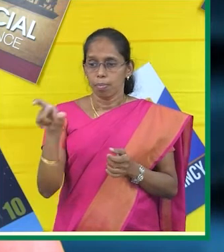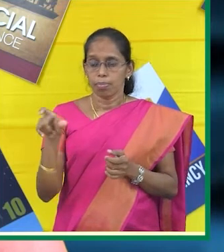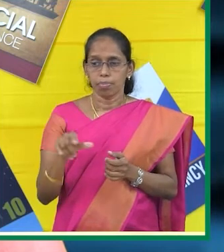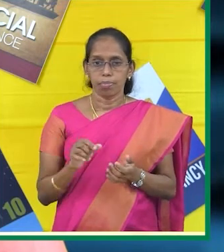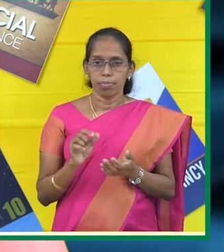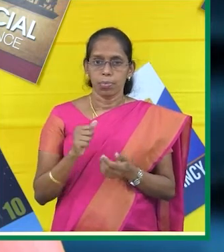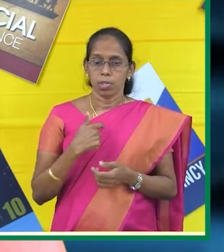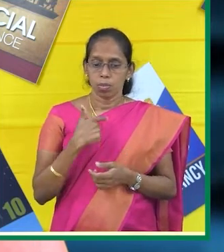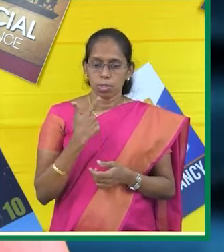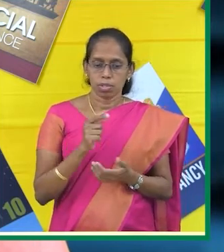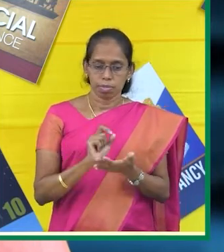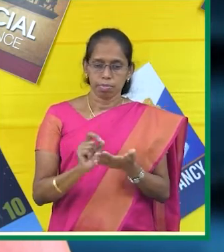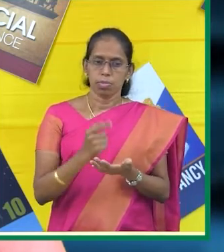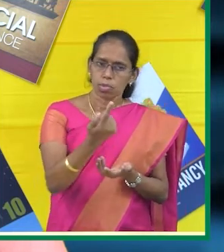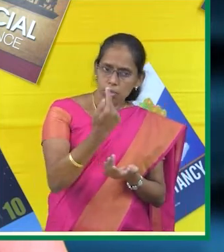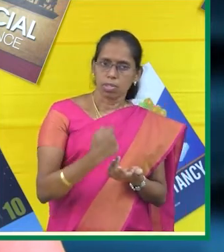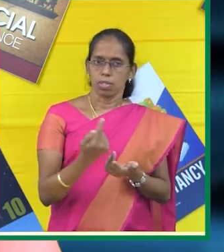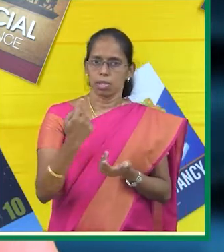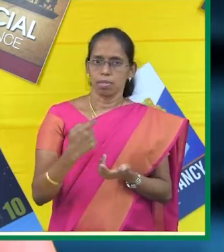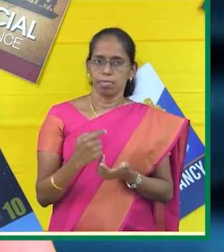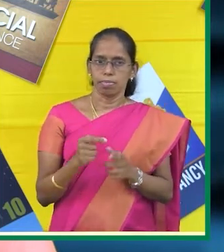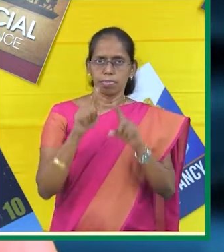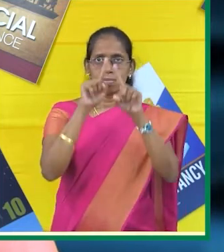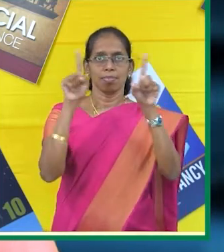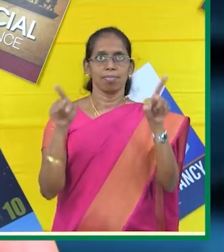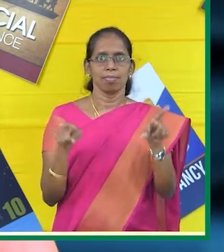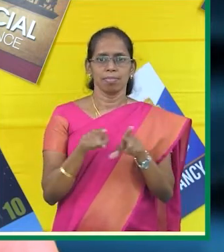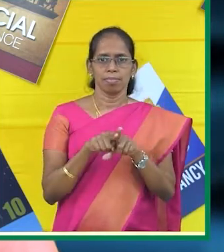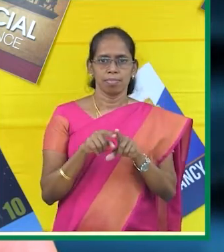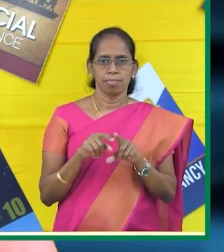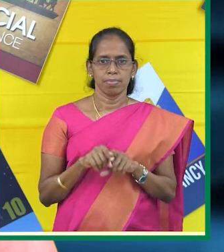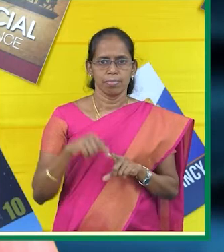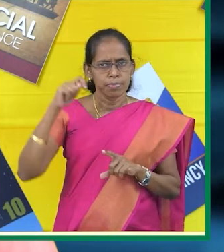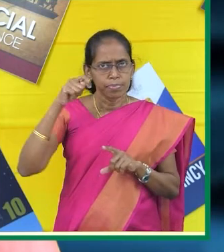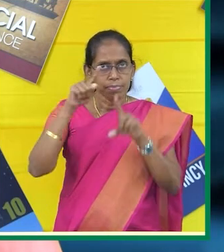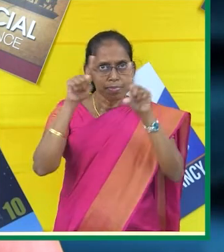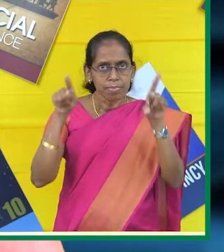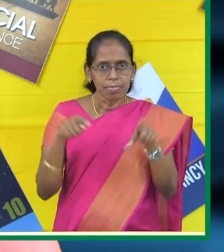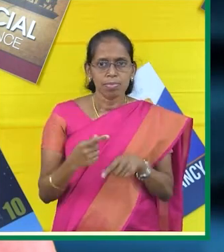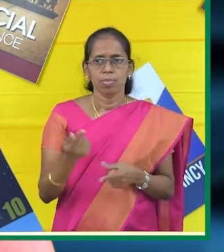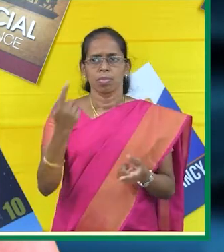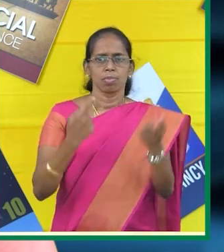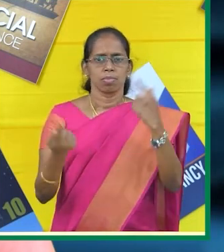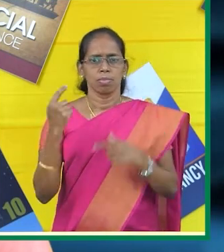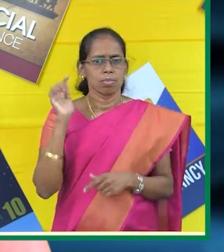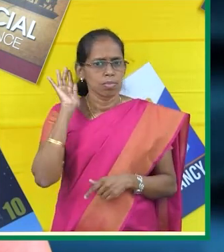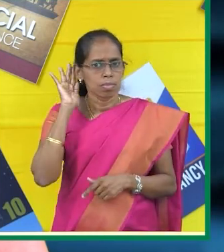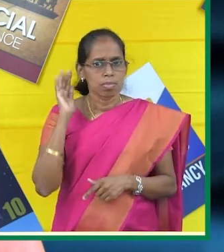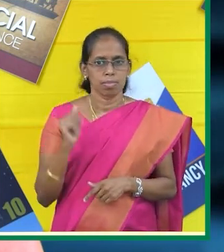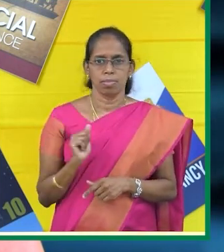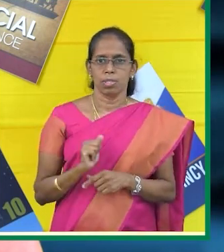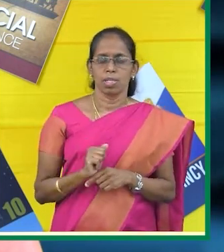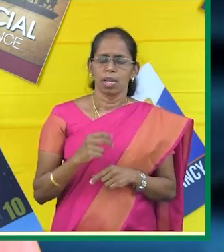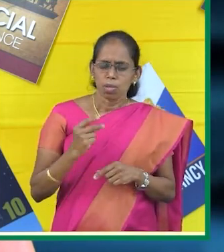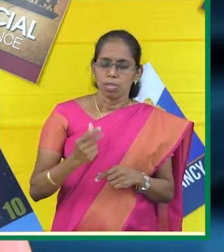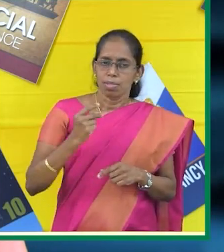செய்திகளை சொல்லவும் செய்கிறார்கள், காட்சிப்படுத்தவும் செய்கிறார்கள். யார் எதை கேட்டாலும் அவர்களுக்கு முழுமையாக